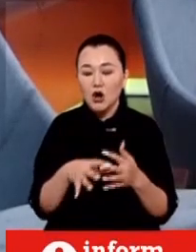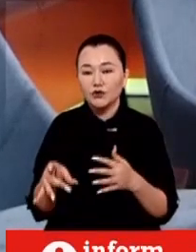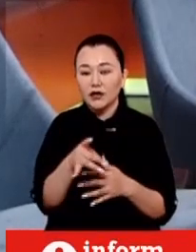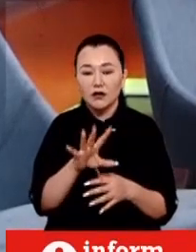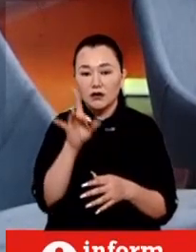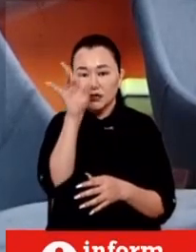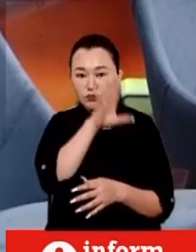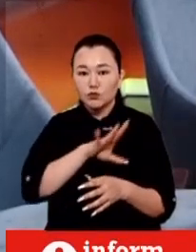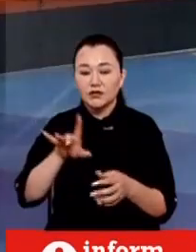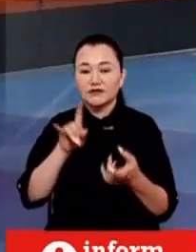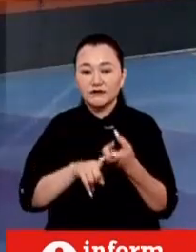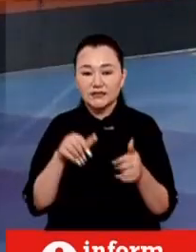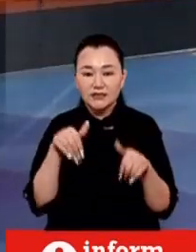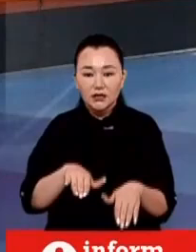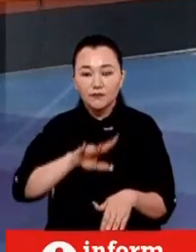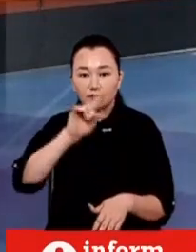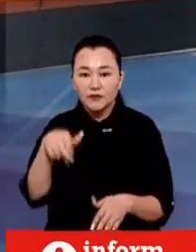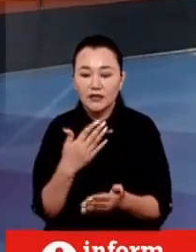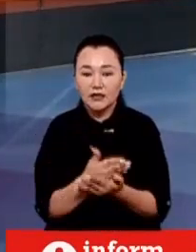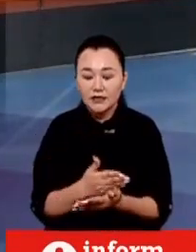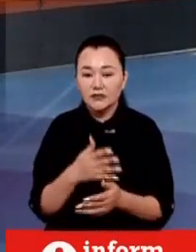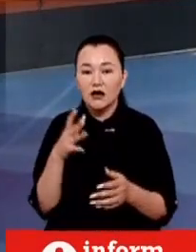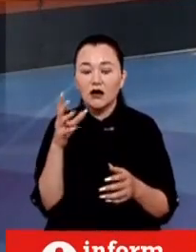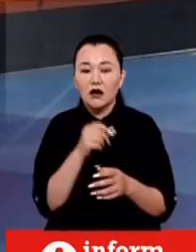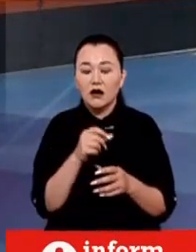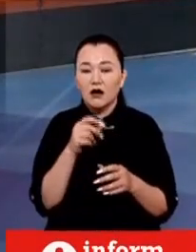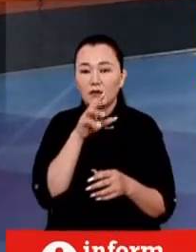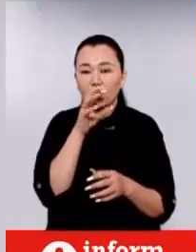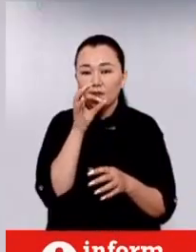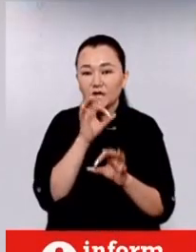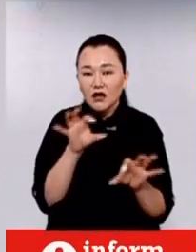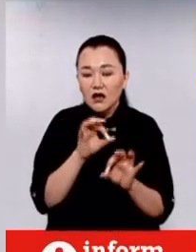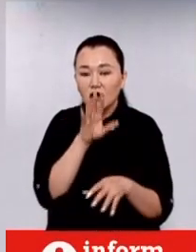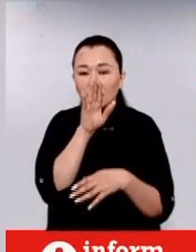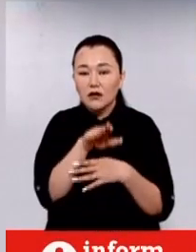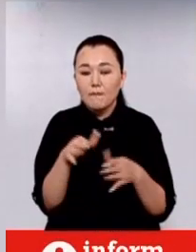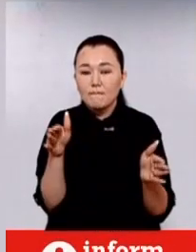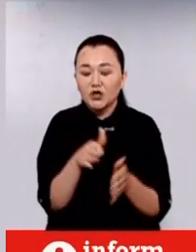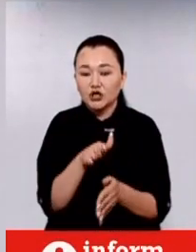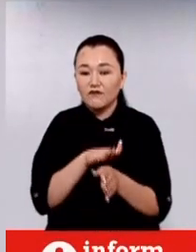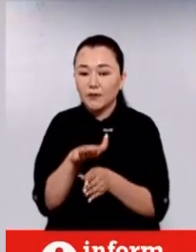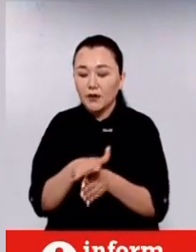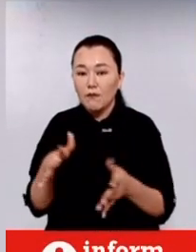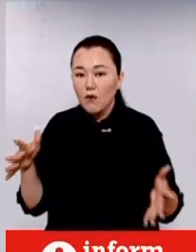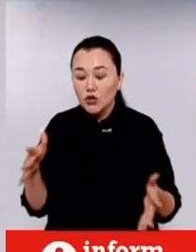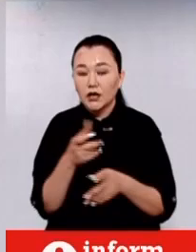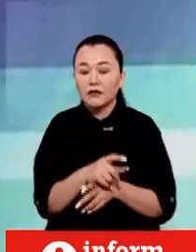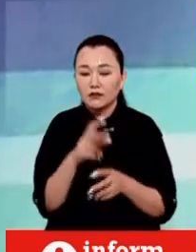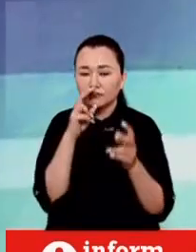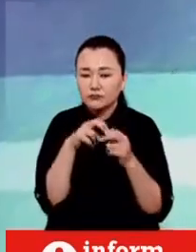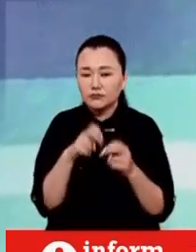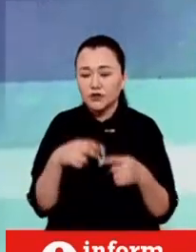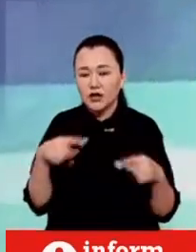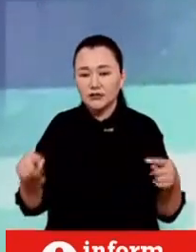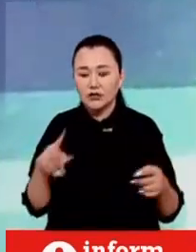республика көлемінде шешуді талап етеді. Арық сөйлеп, семіз шығаруды көздеген мамандар қазір жан-жақтан әртүрлі әлеуметтік мәселелерді саралауда. Сондықтан